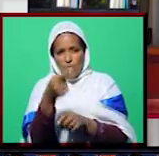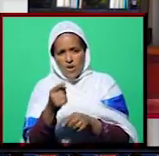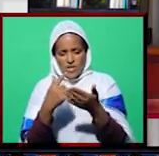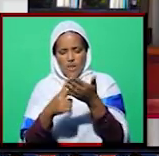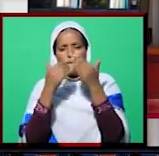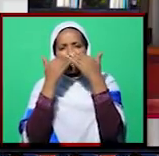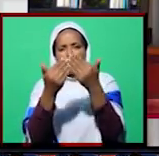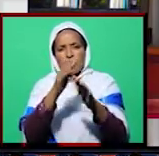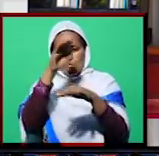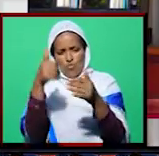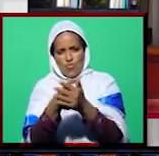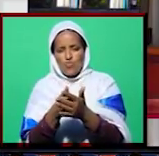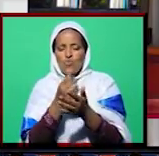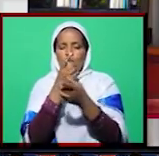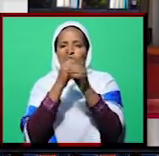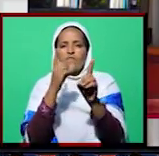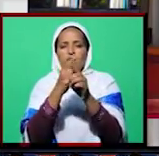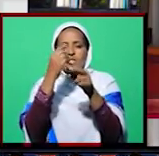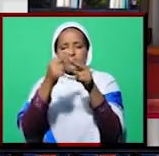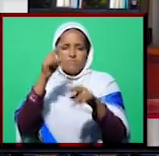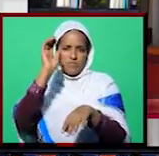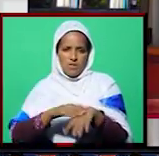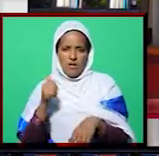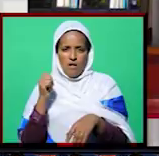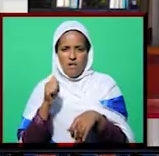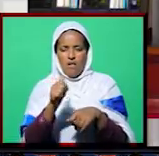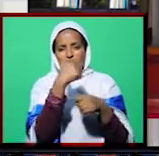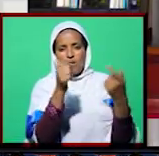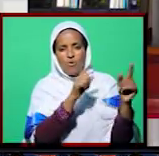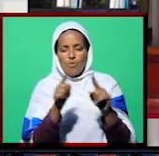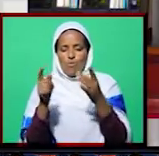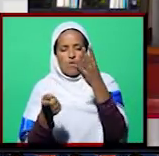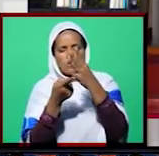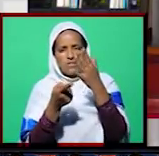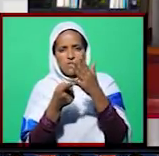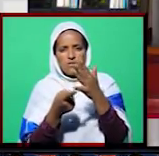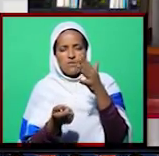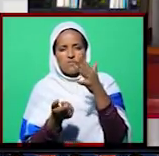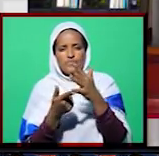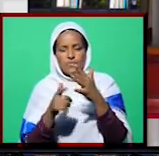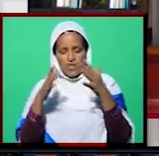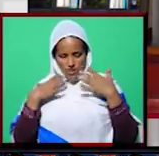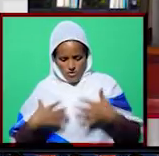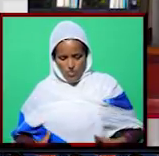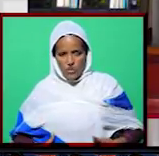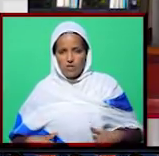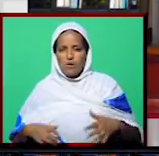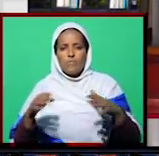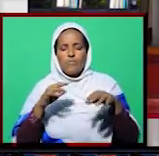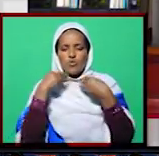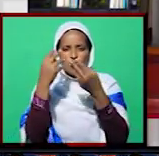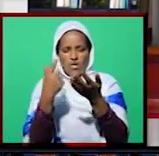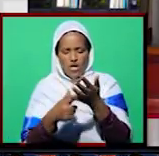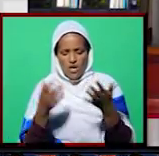ፍሬ ነው በማለት ይሄ ምስጋናው ሁሉ የከንፈር ፍሬ ተብሎ ይጠራል። ሌላው ይሄ አራተኛ ነው። አምስተኛው